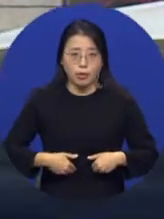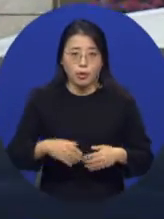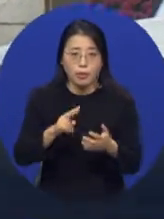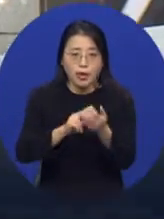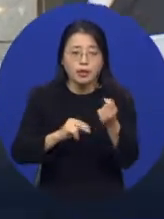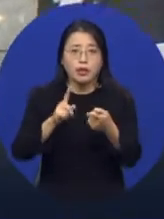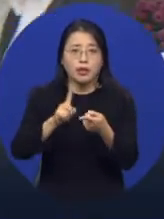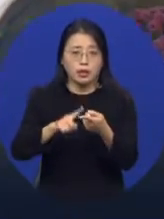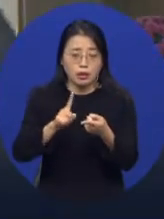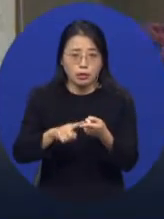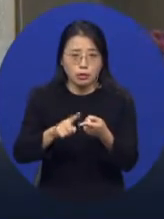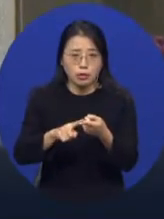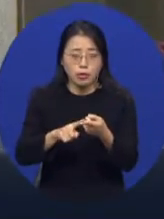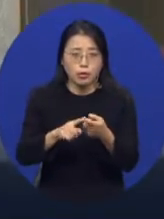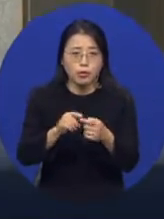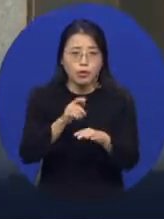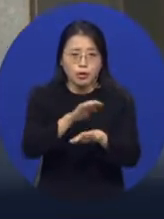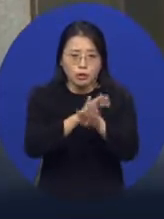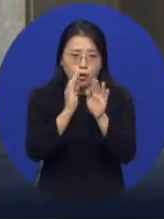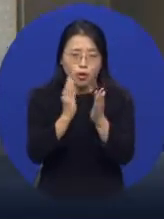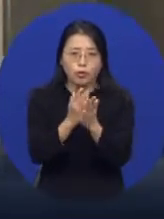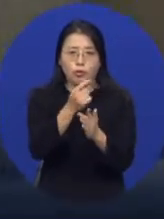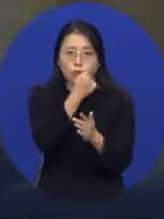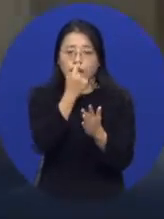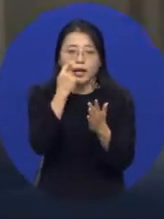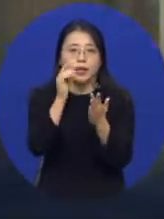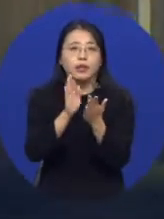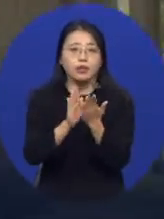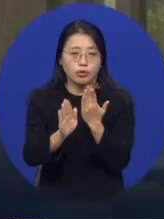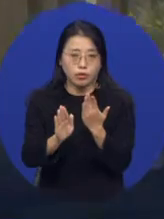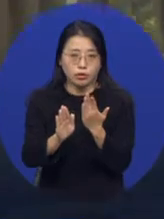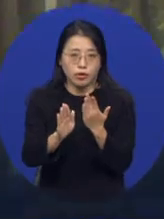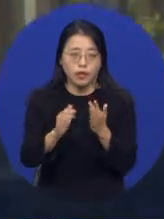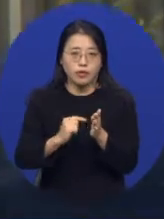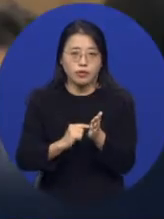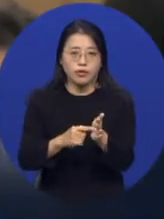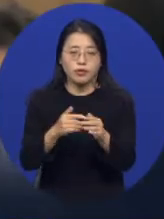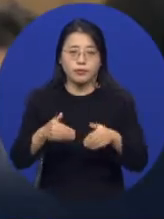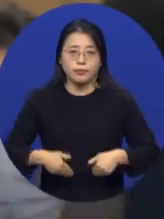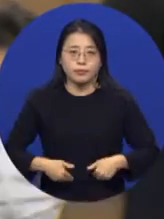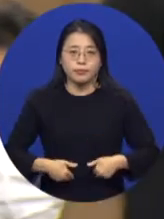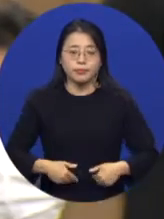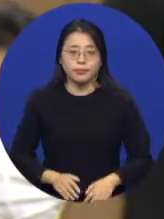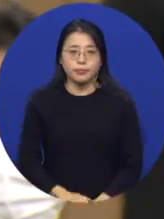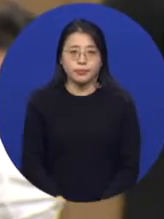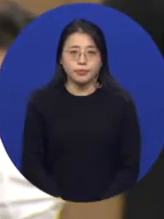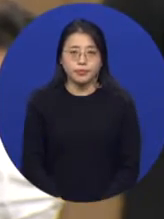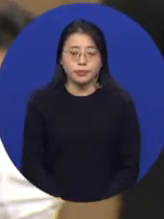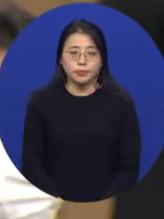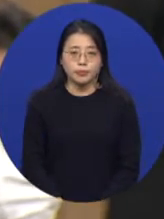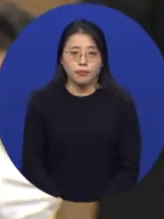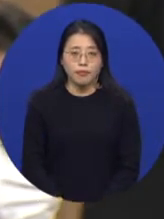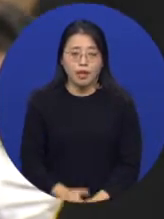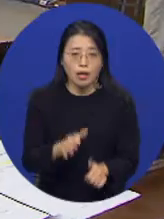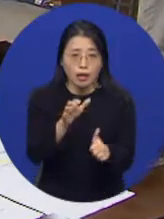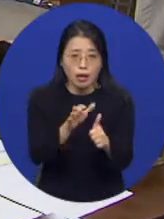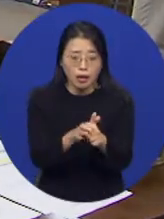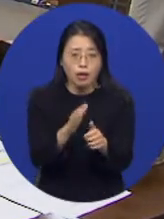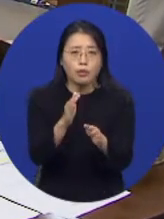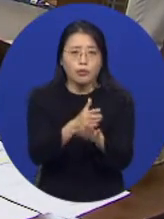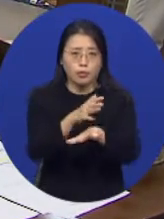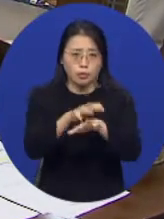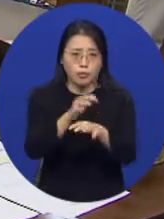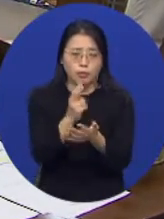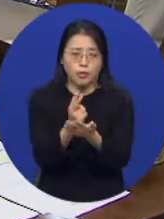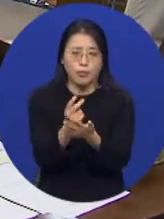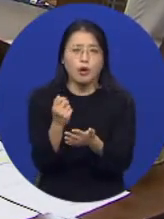그때 말씀하셨는데 혹시 계획은? 아니, 그런 것들은 확인한 다음에 네. 내용도 모르는데. 임명 당시부터 농지법 위반